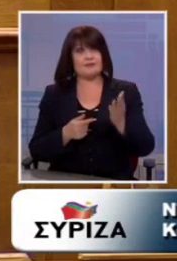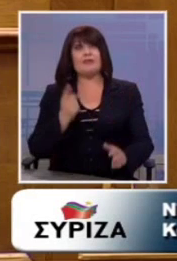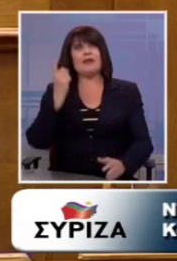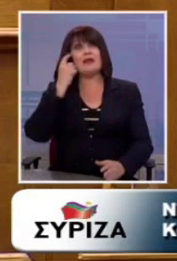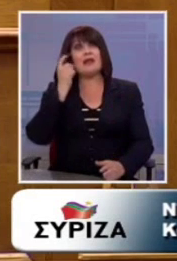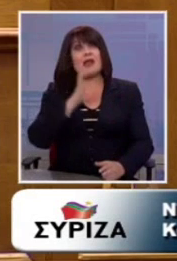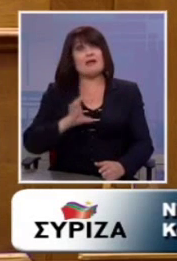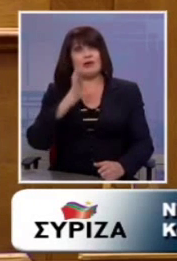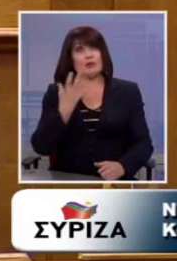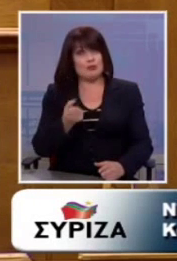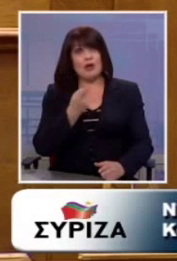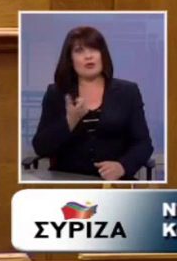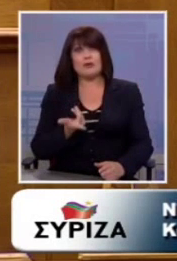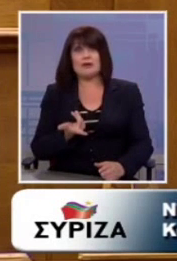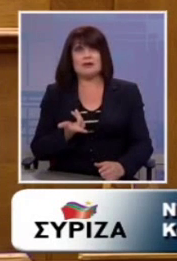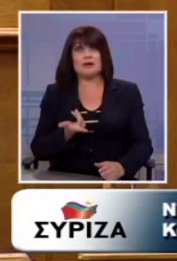Ευρώπη που έχουμε?